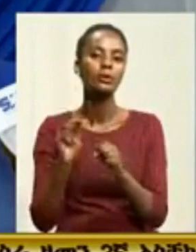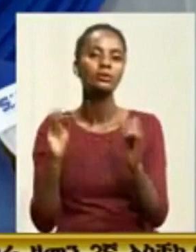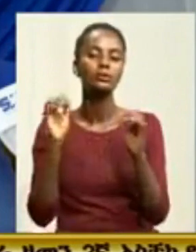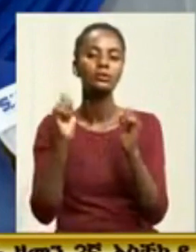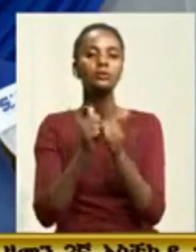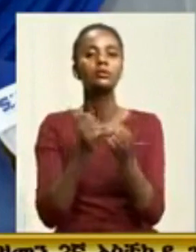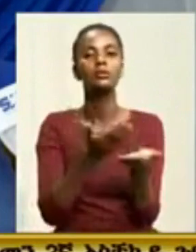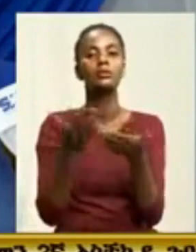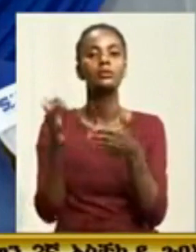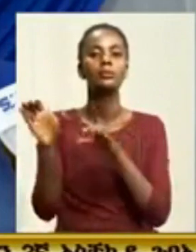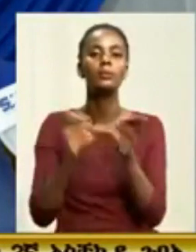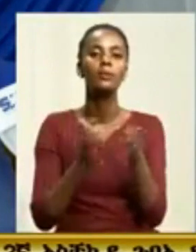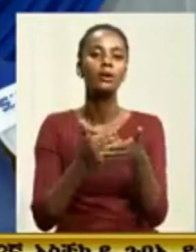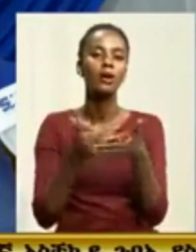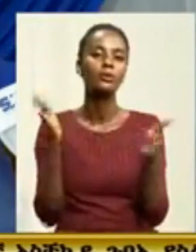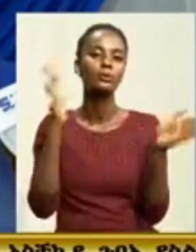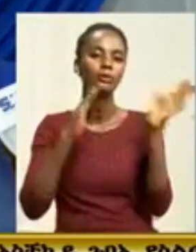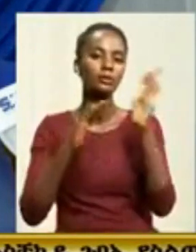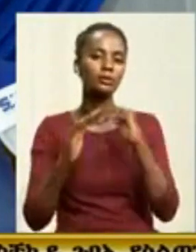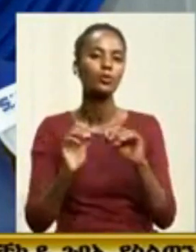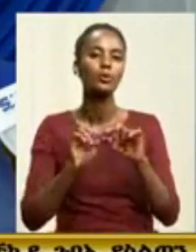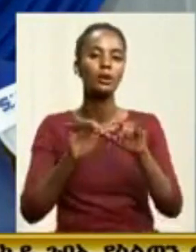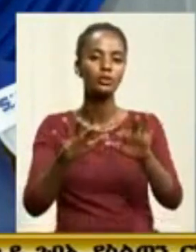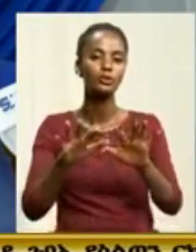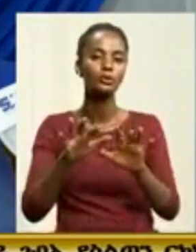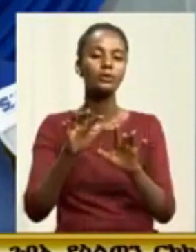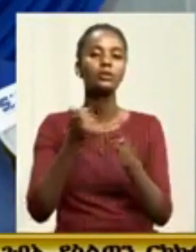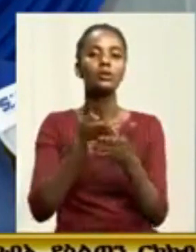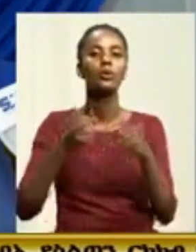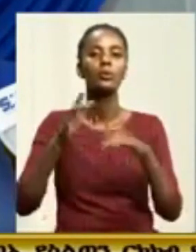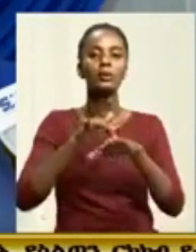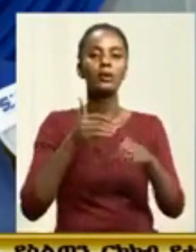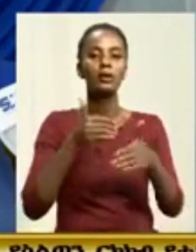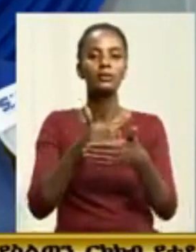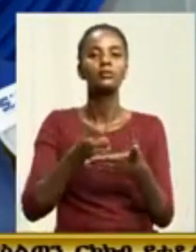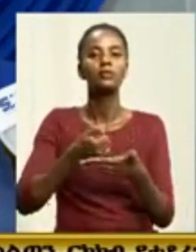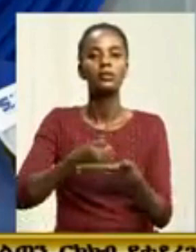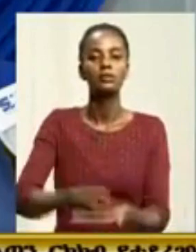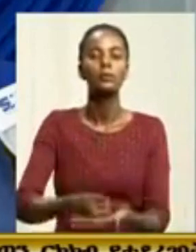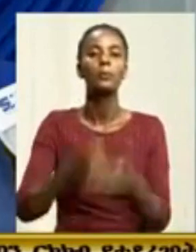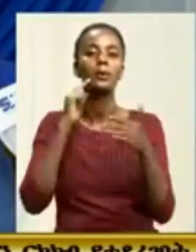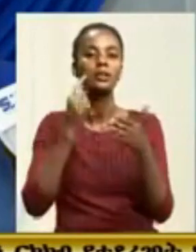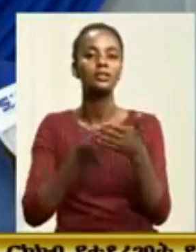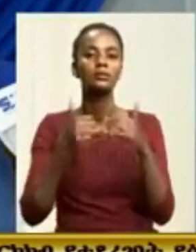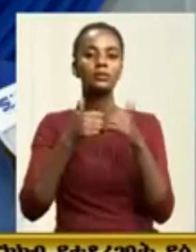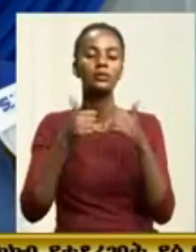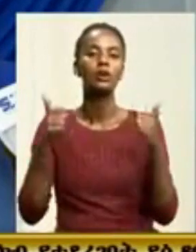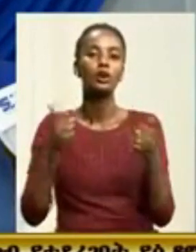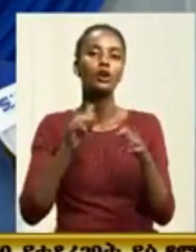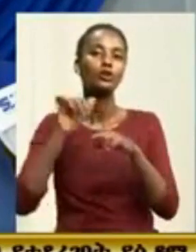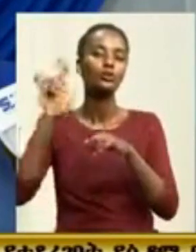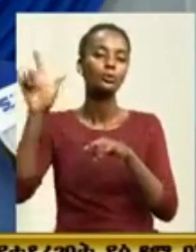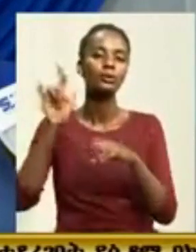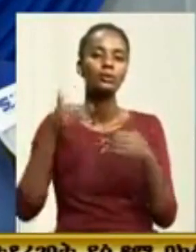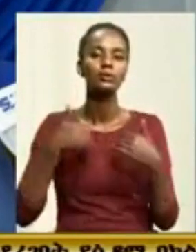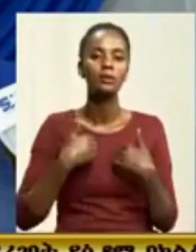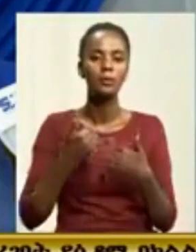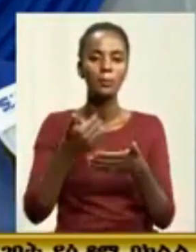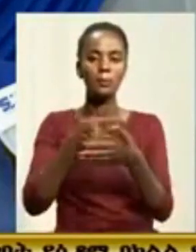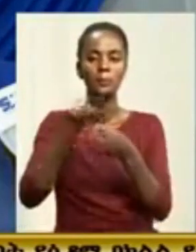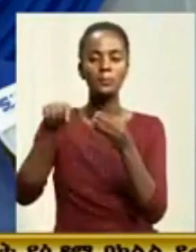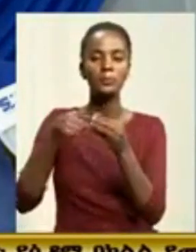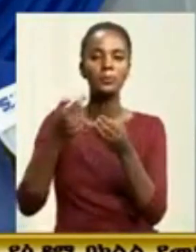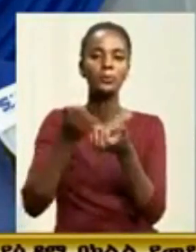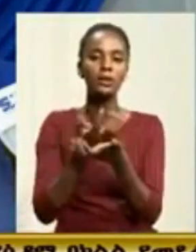እንዲቀርብ ማድረግ፣ የአቅርቦት ችግር መፍታት፣ ወረርሽኙን በኢኮኖሚ ላይ የሚያደርሰው ተጽዕኖ በመረጃ መለየትና የኤክስፖርት ምርቶች ካላቸው ከአካባቢ